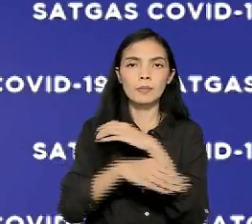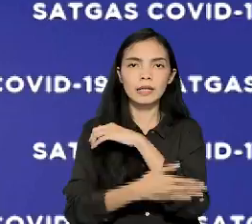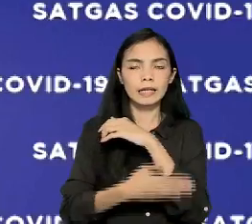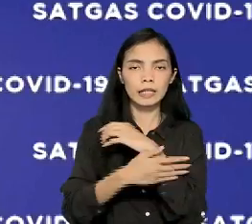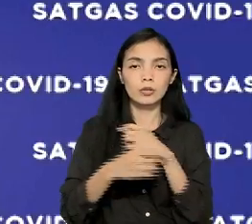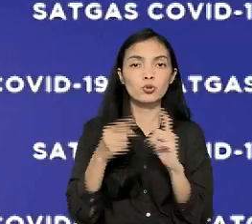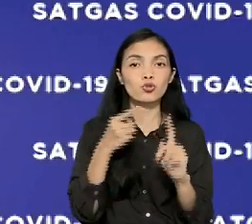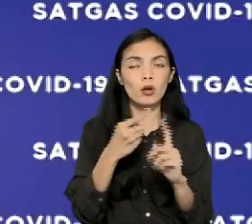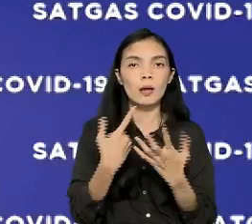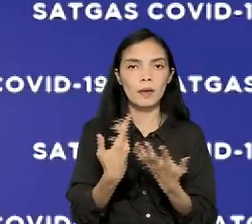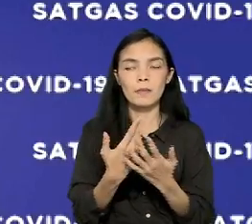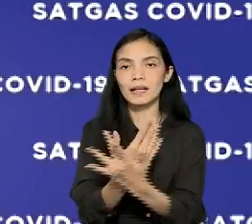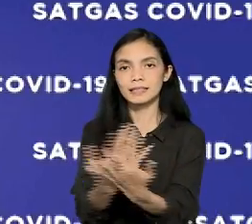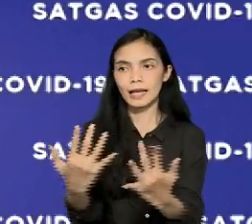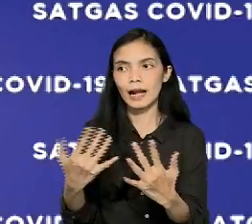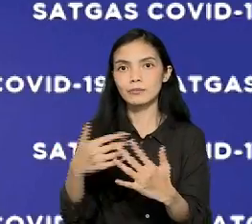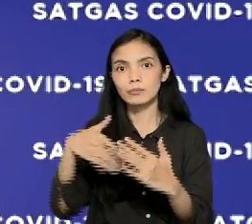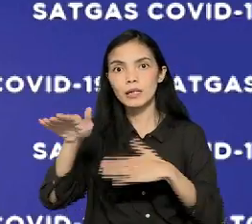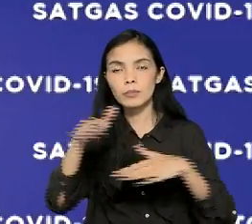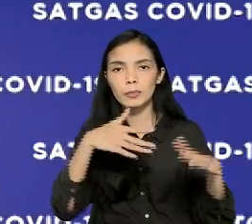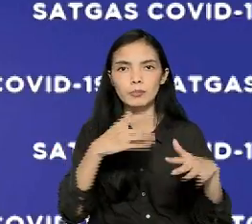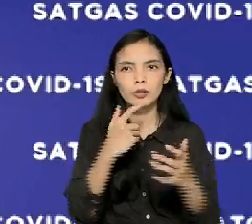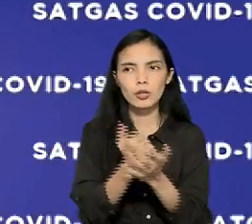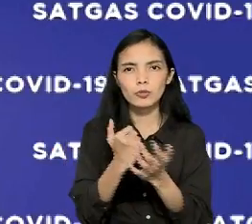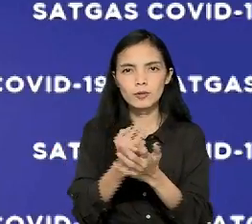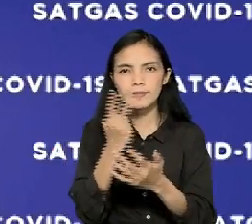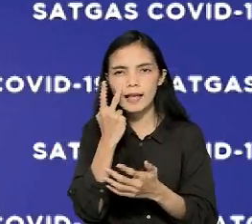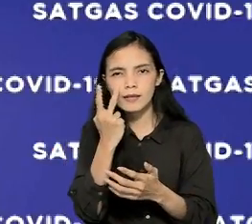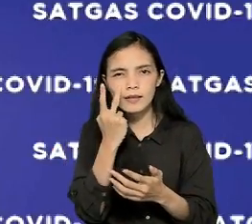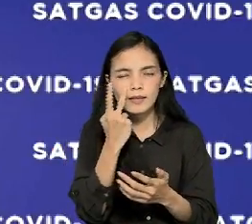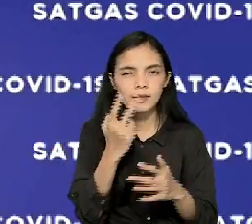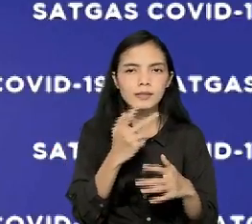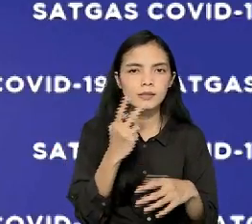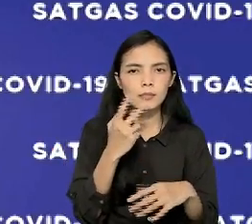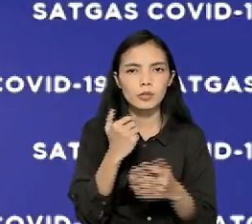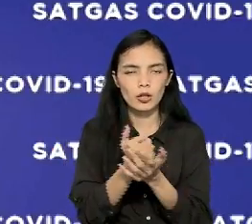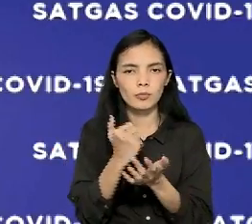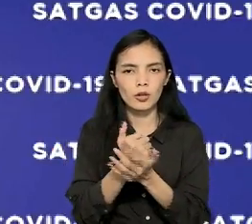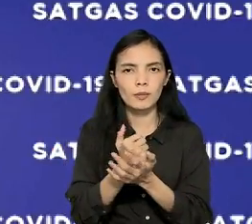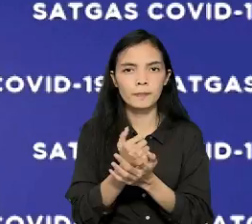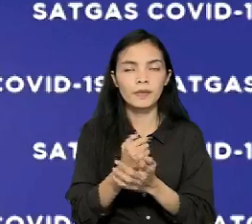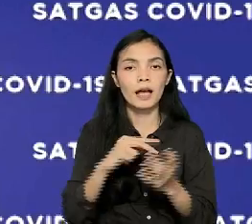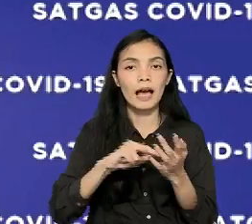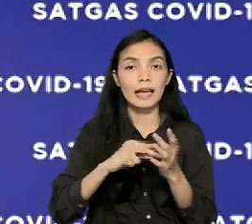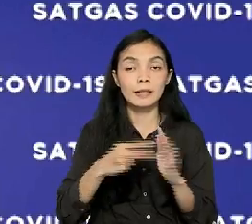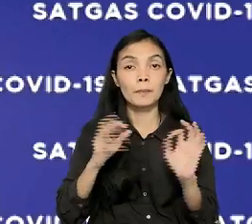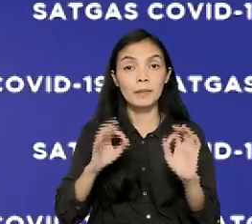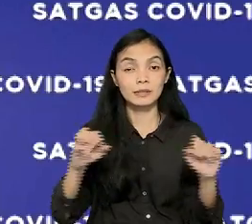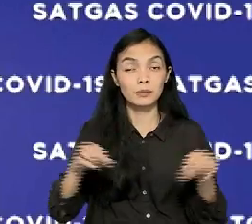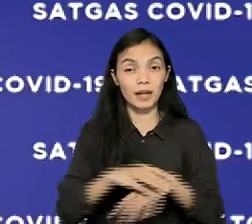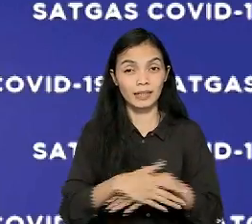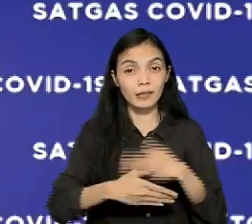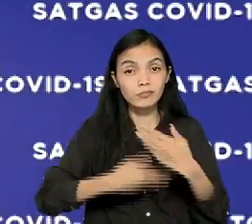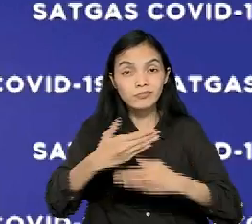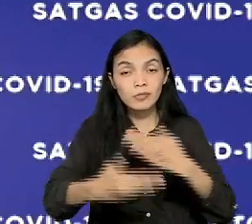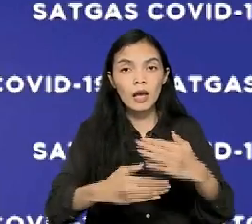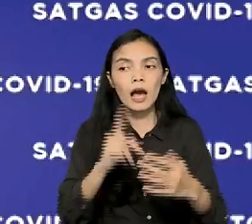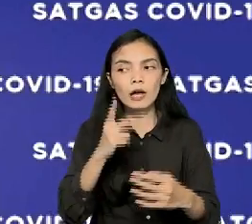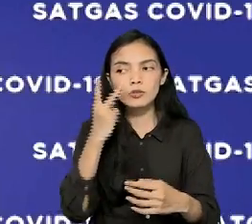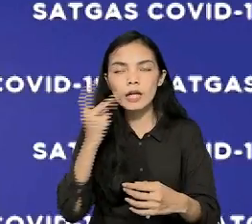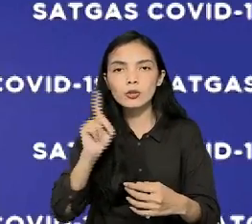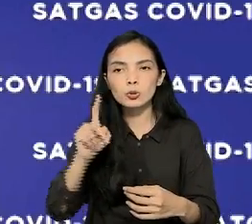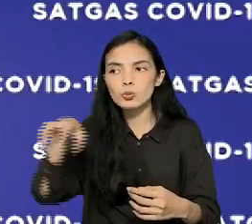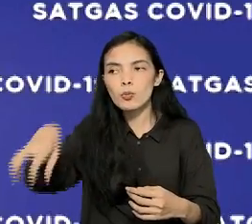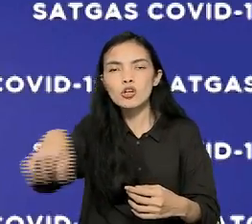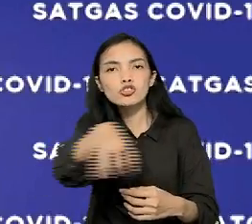ketat. Untuk itu, dalam implementasinya perlu kembali mengevaluasi kinerja posko,